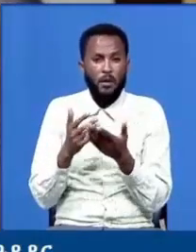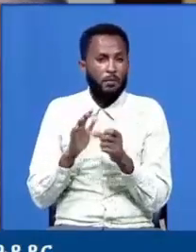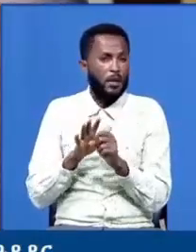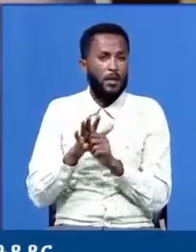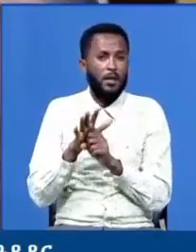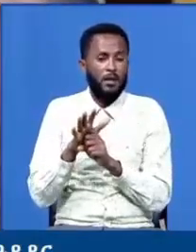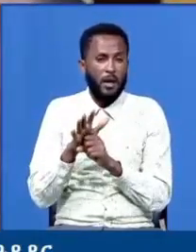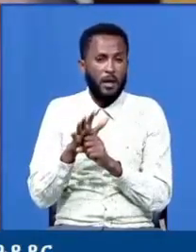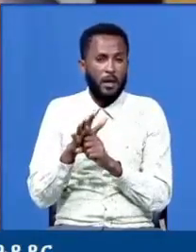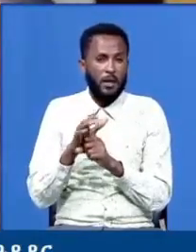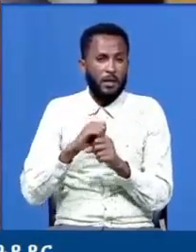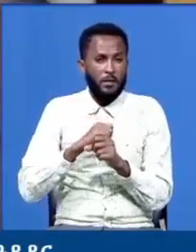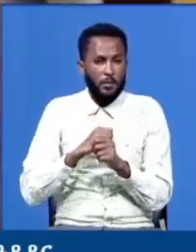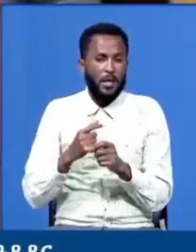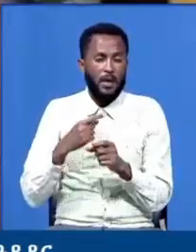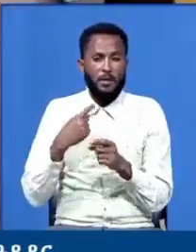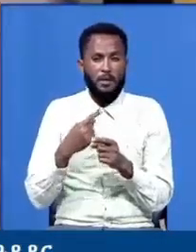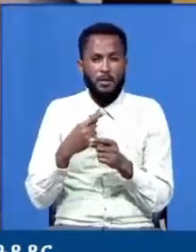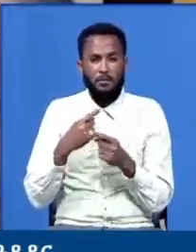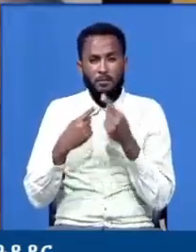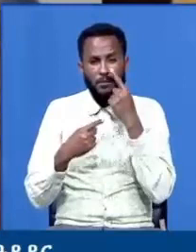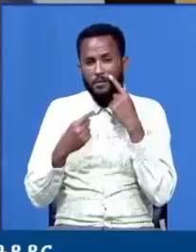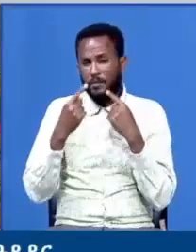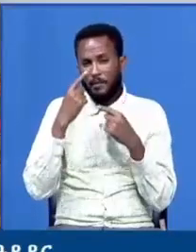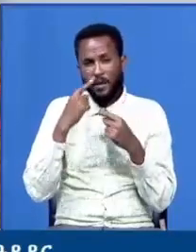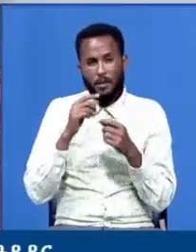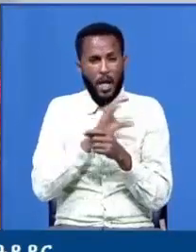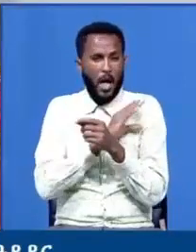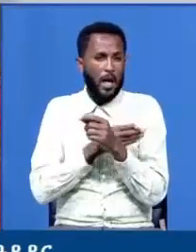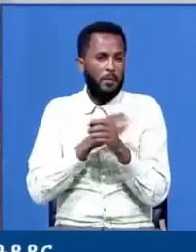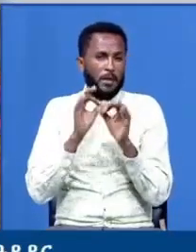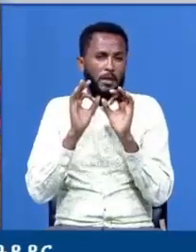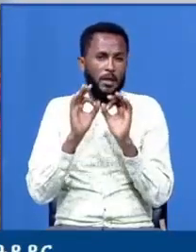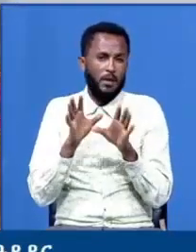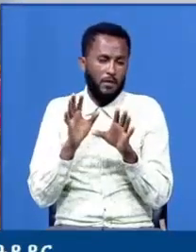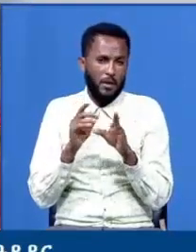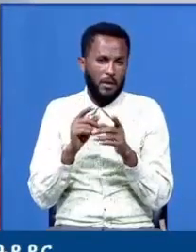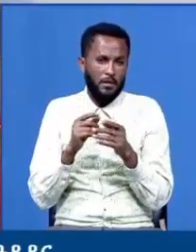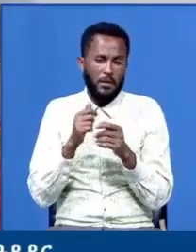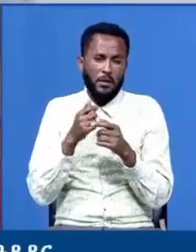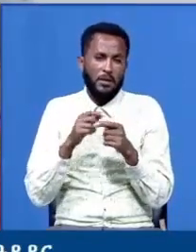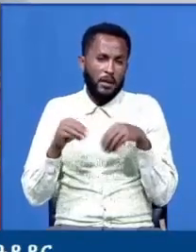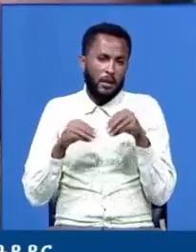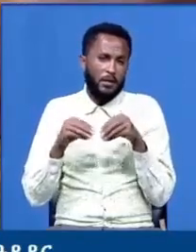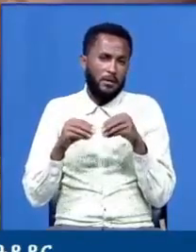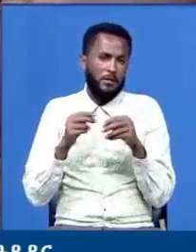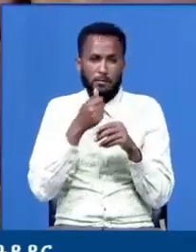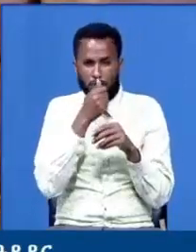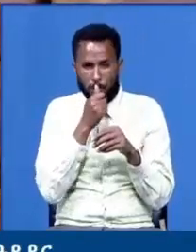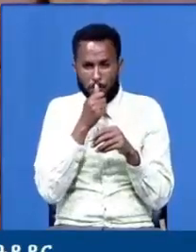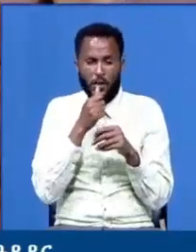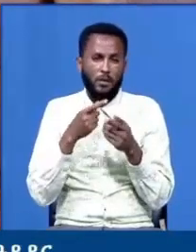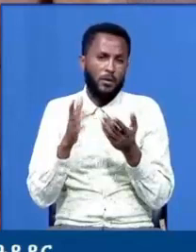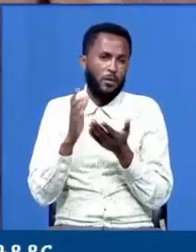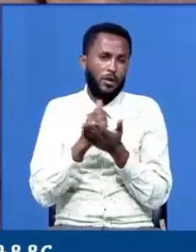ሲኢሎቃና ጠልመ ምስራቅ ይጅምራ ትክክ ትብል ተላ መዓቕሙና ሳነትልስ ፈላኽላ ጠቅም ፈላኽላ ጠቅም ትብል ካብኡ ወሲደያ